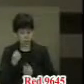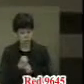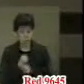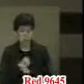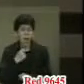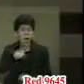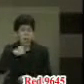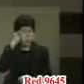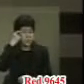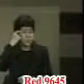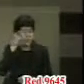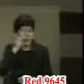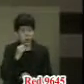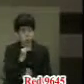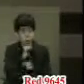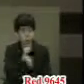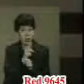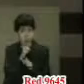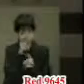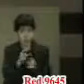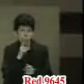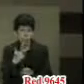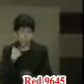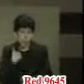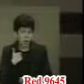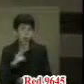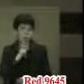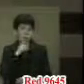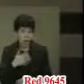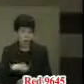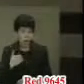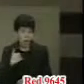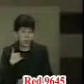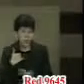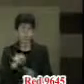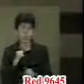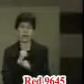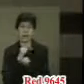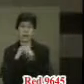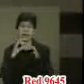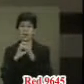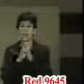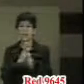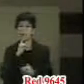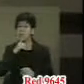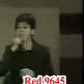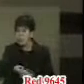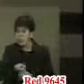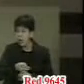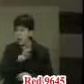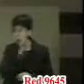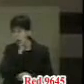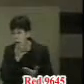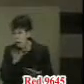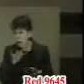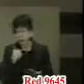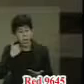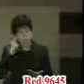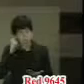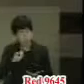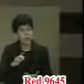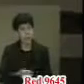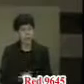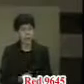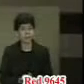ได้ลองย้อนดูสิ่งที่ท่านพูดไปแล้วด้วยว่าที่พูดไปแล้วนั้นมันมีความเท็จมันมีความจริงอย่าง